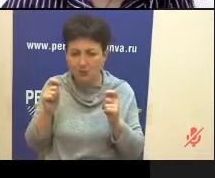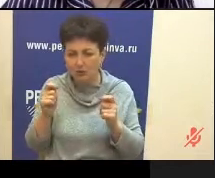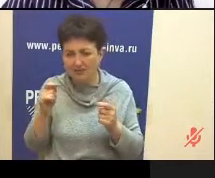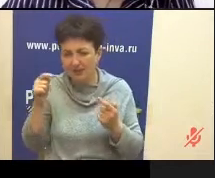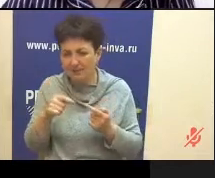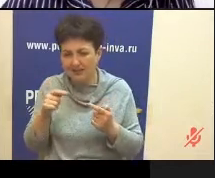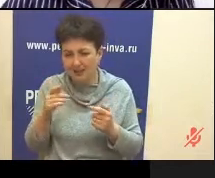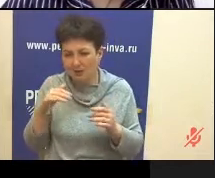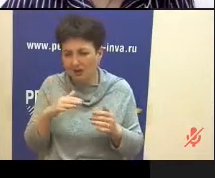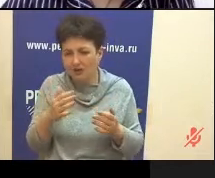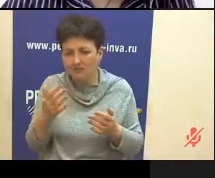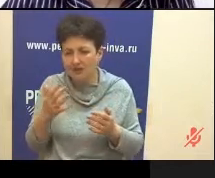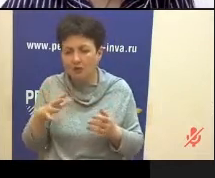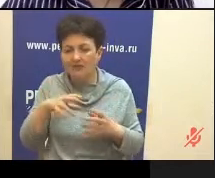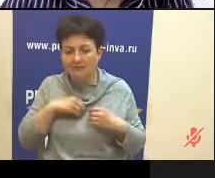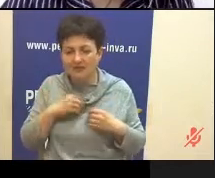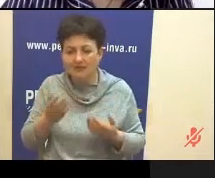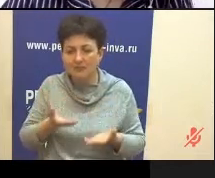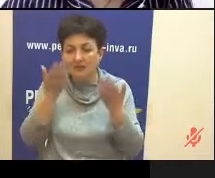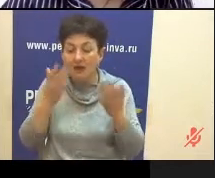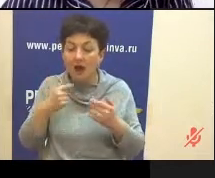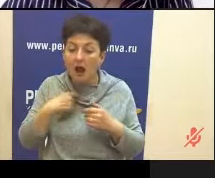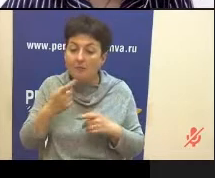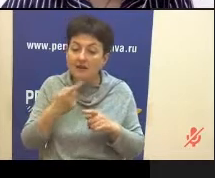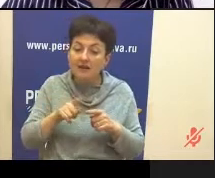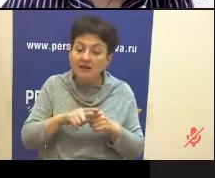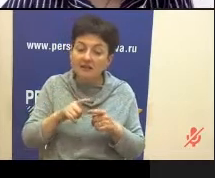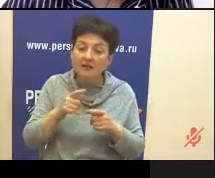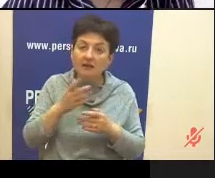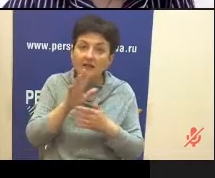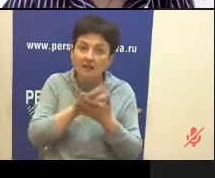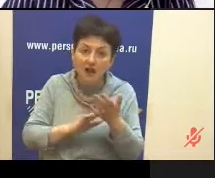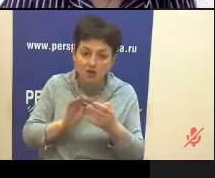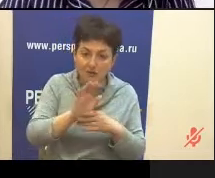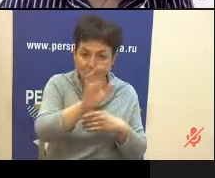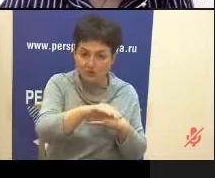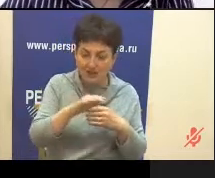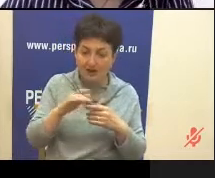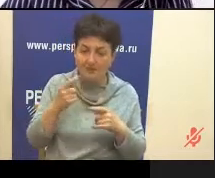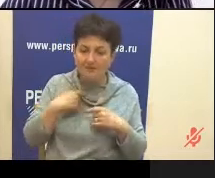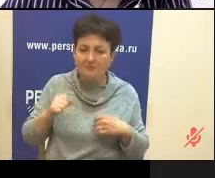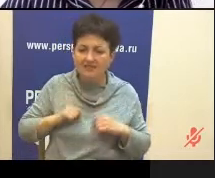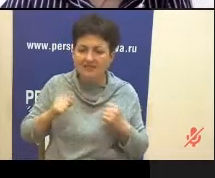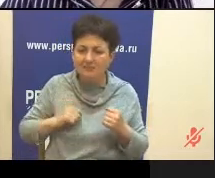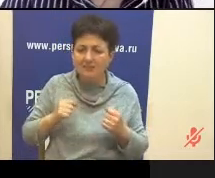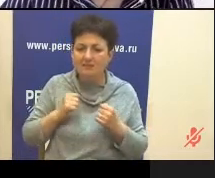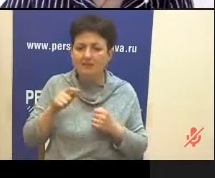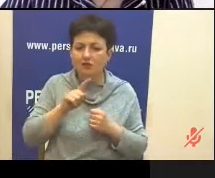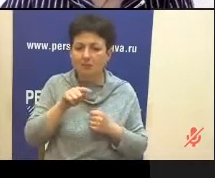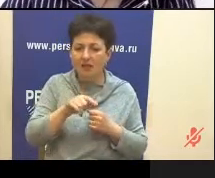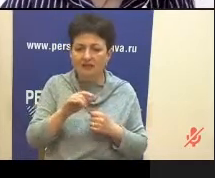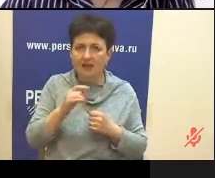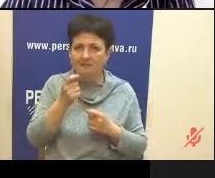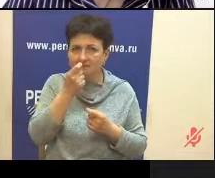группе, тусовке определенную волну и вместе ее поднимаем, а что мы эту волну пускаем гораздо дальше, и